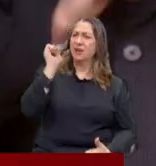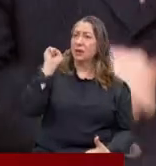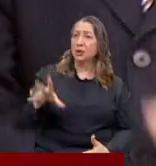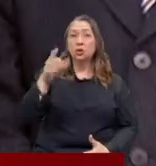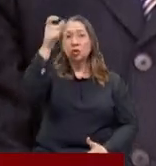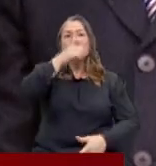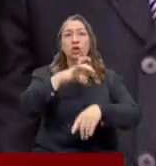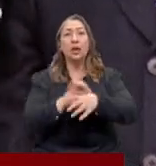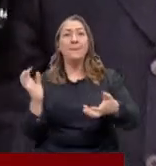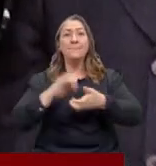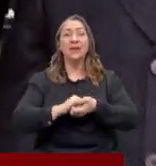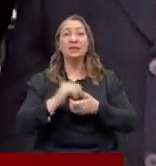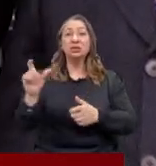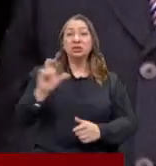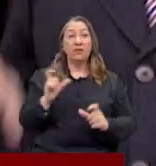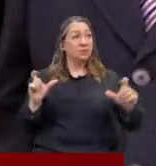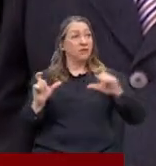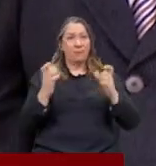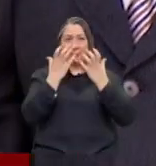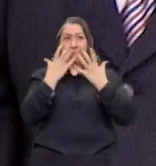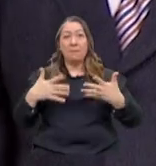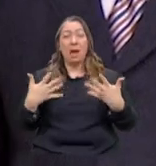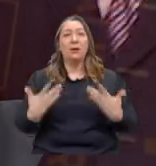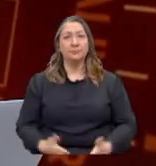yüklendiği Türk Tabipler Birliği'nin vereceği yanıt merak konusu.